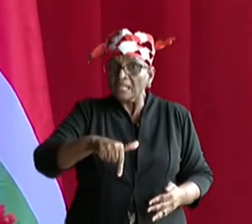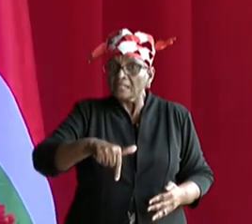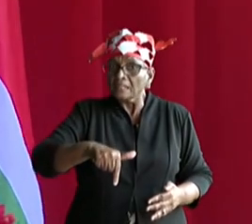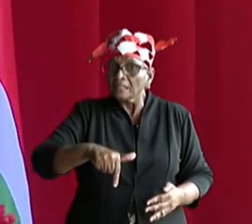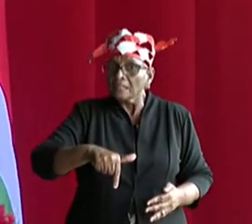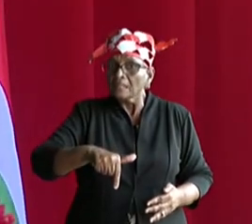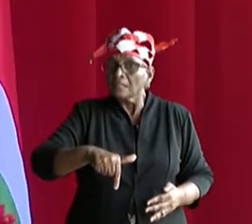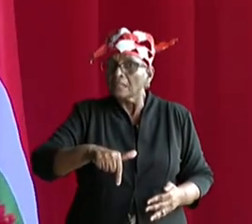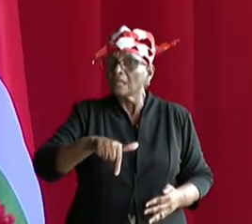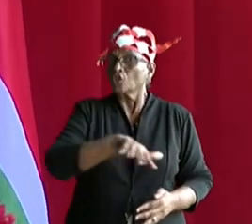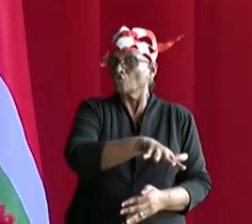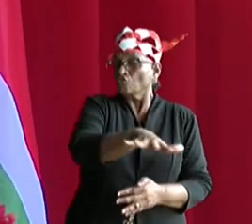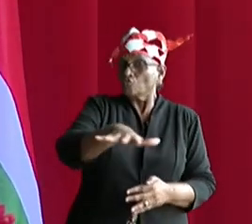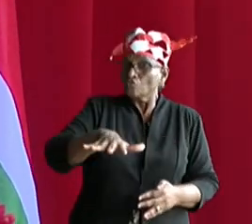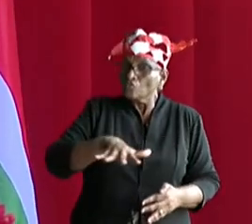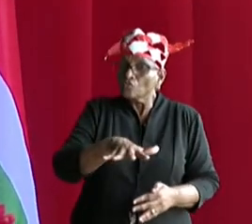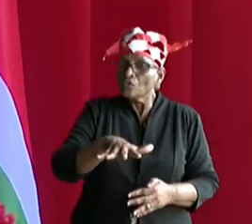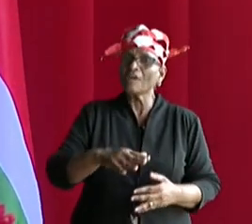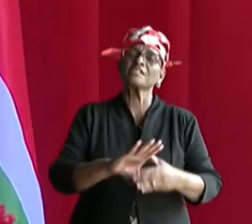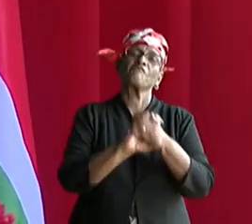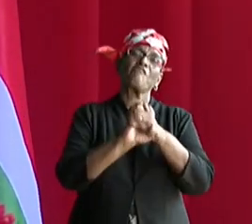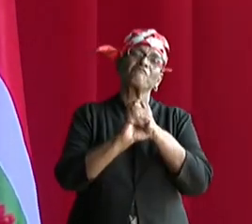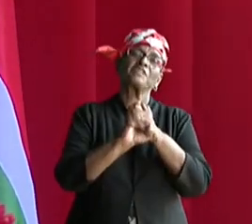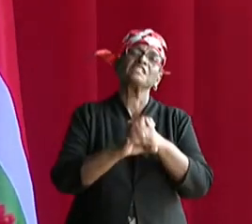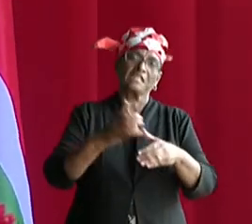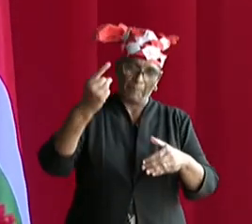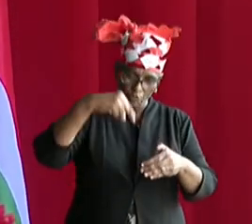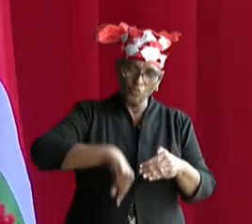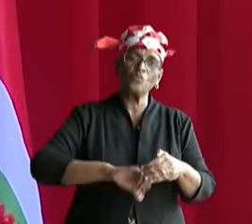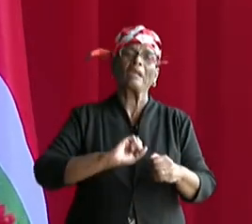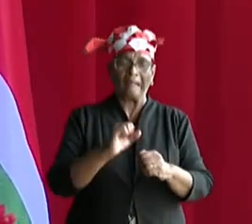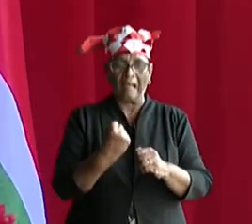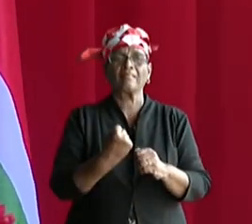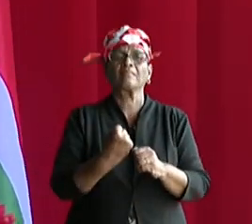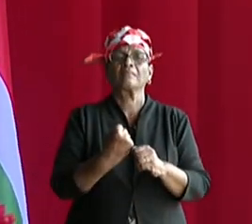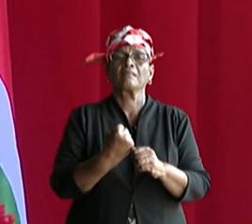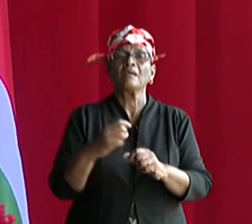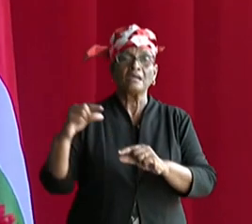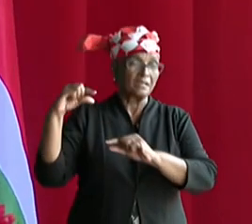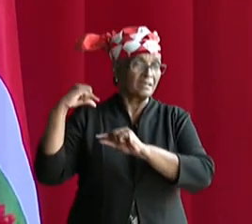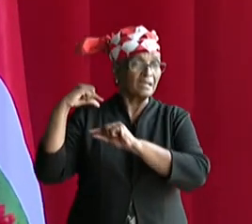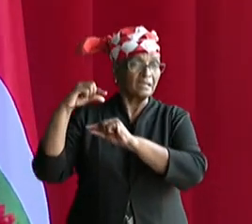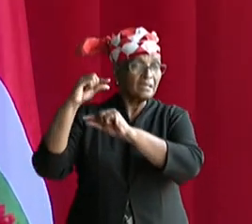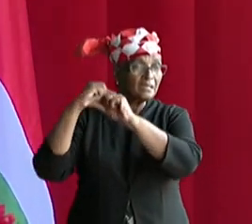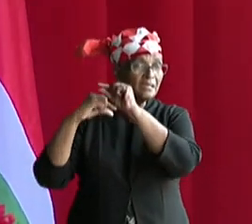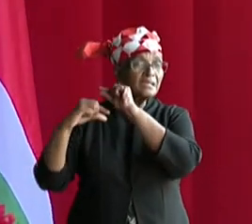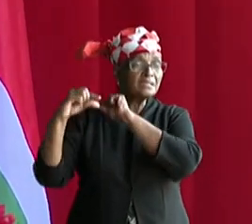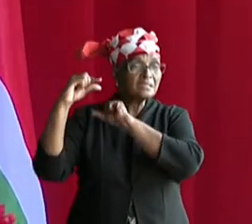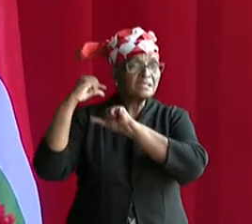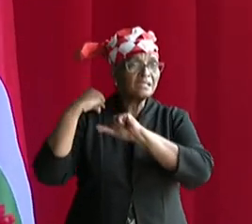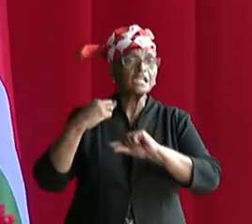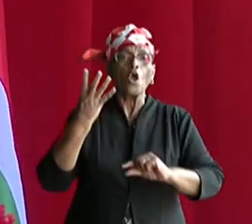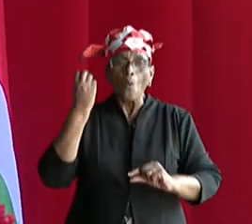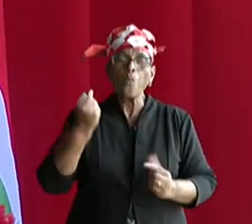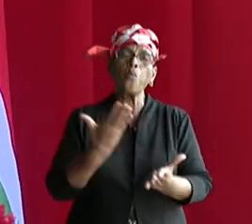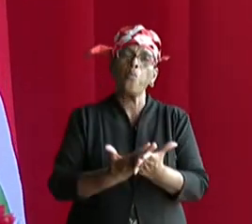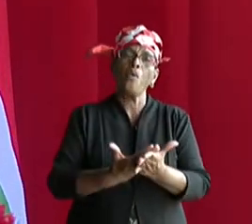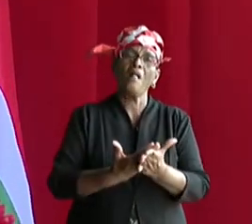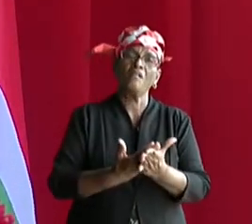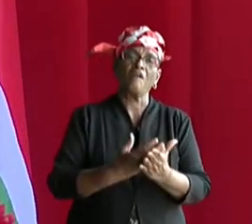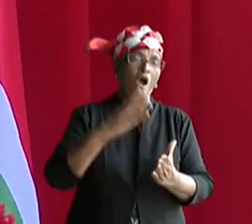tot een situatie van vreedzame ontwikkeling. De geschiedenis vereist dit van onze beide